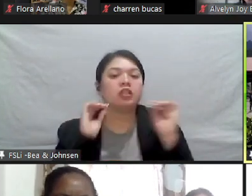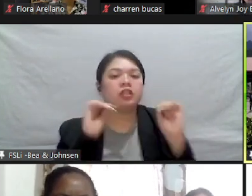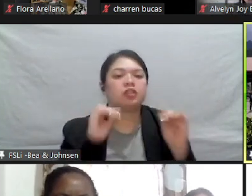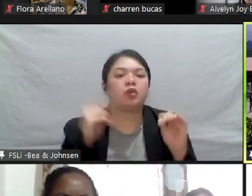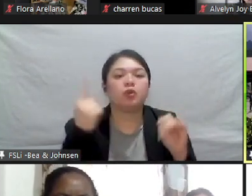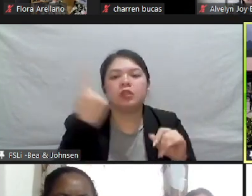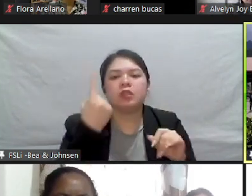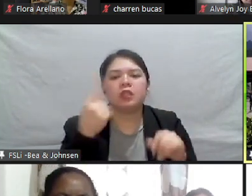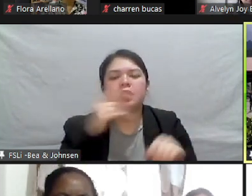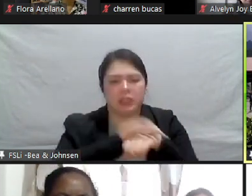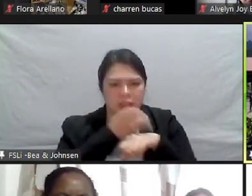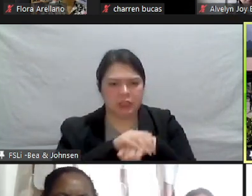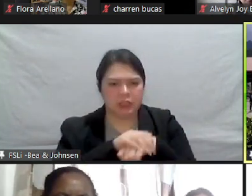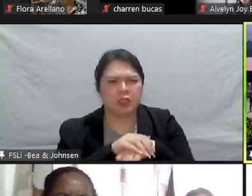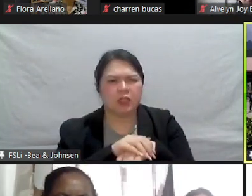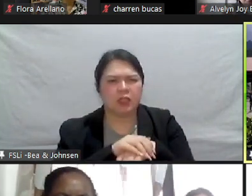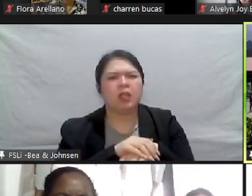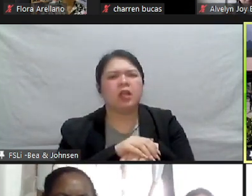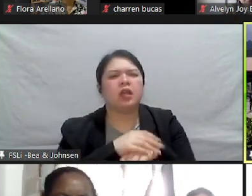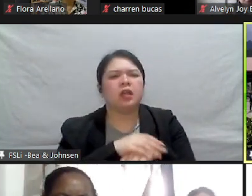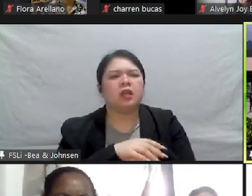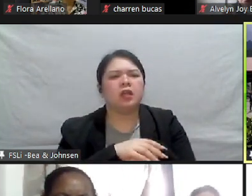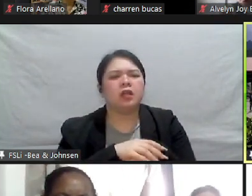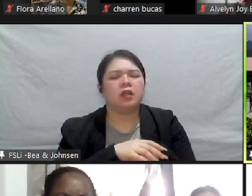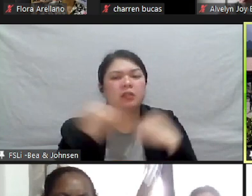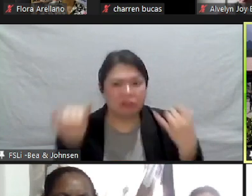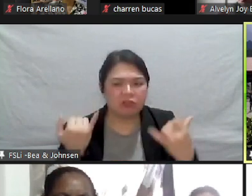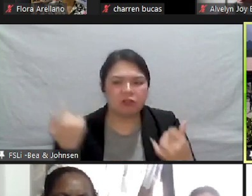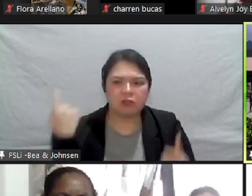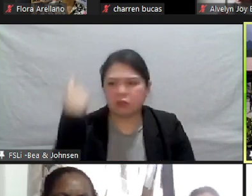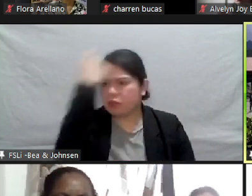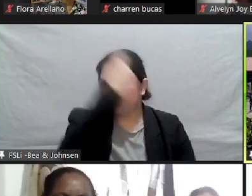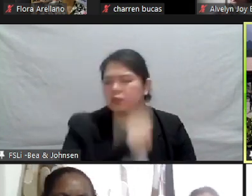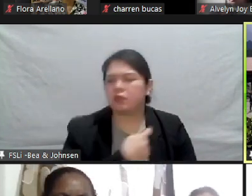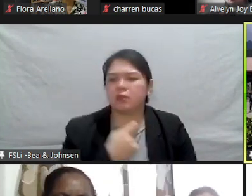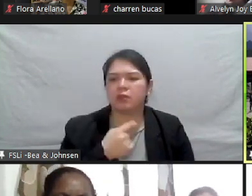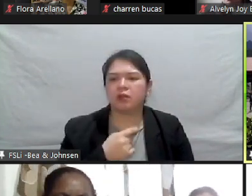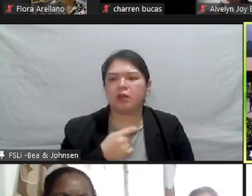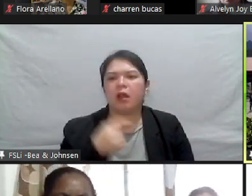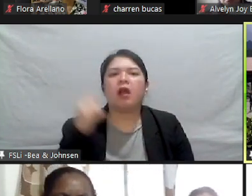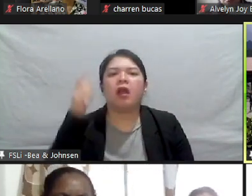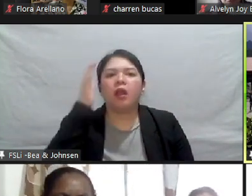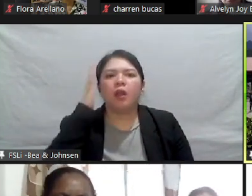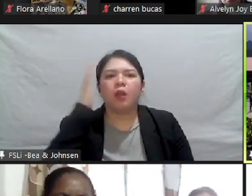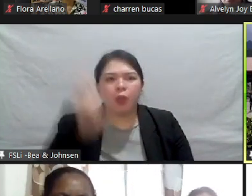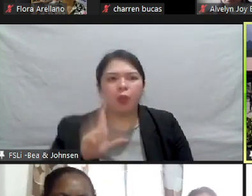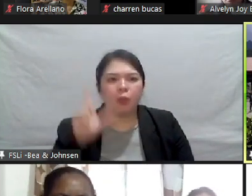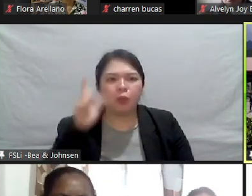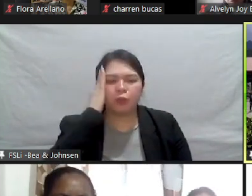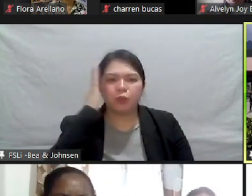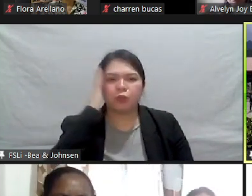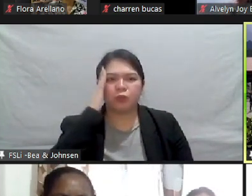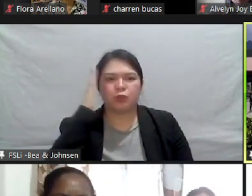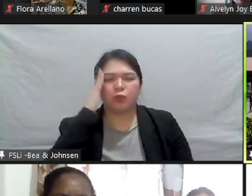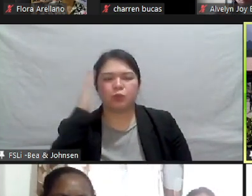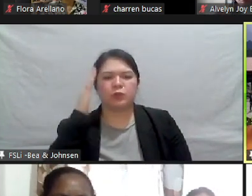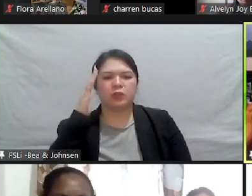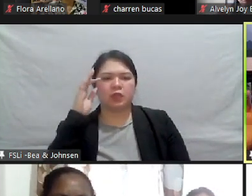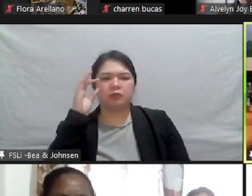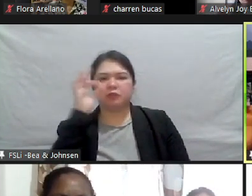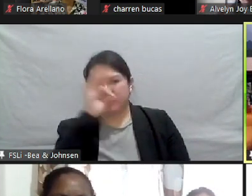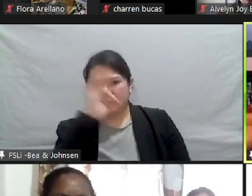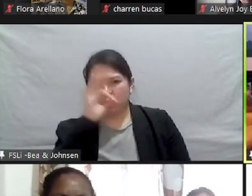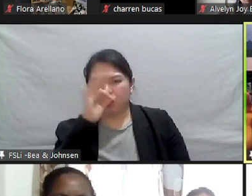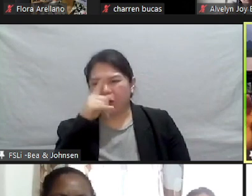English. Kaya tuloy yung ating mga graduates ay mababaw lang ang kanilang kaalaman, ano, kaya nagiging sa